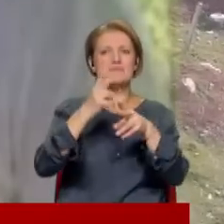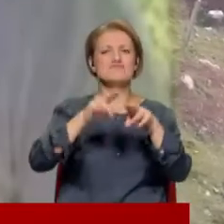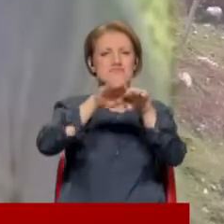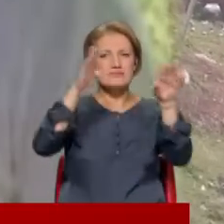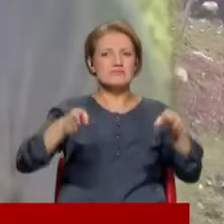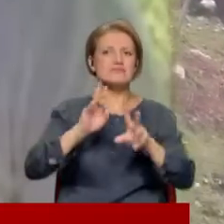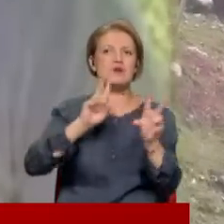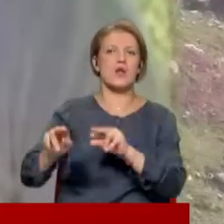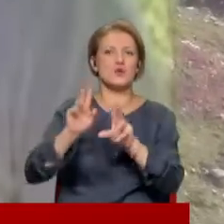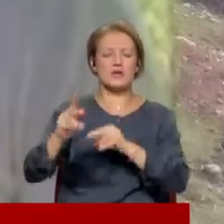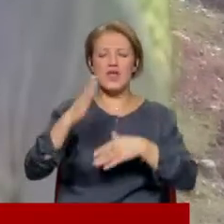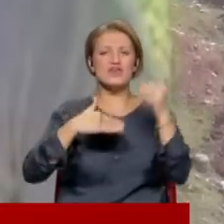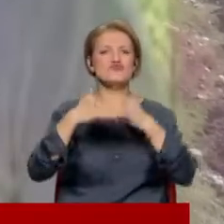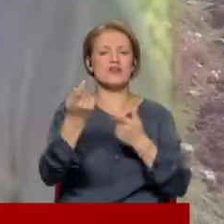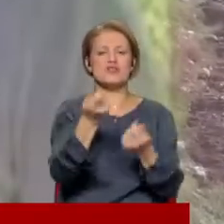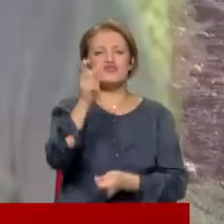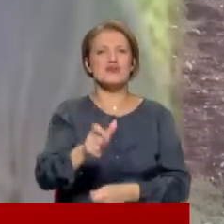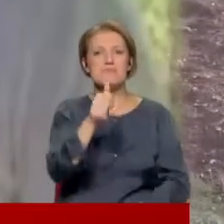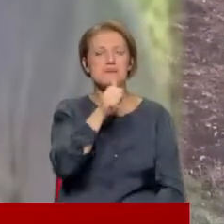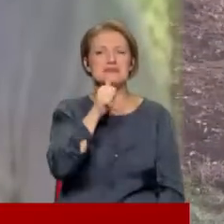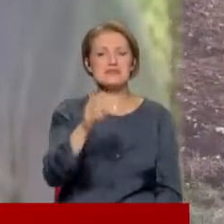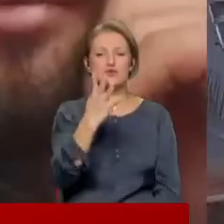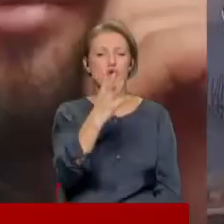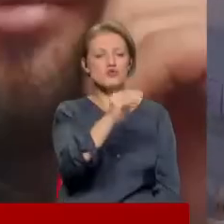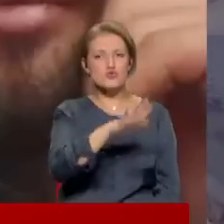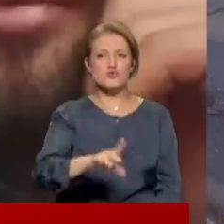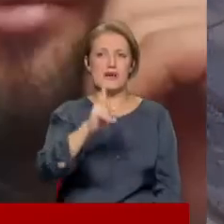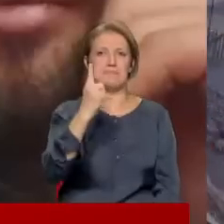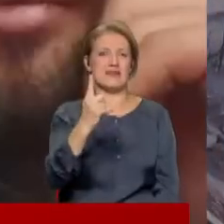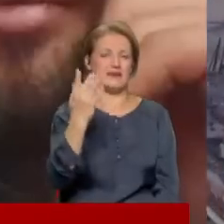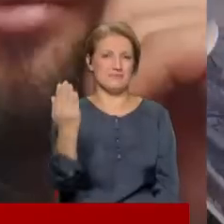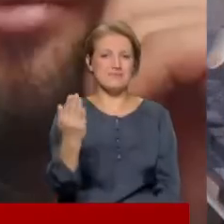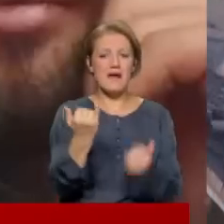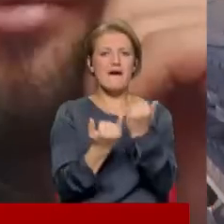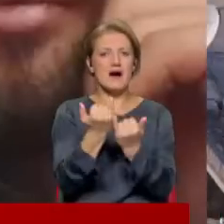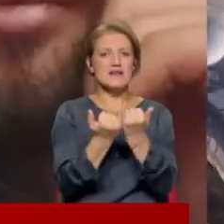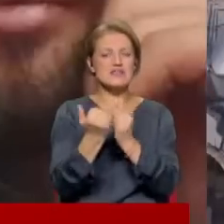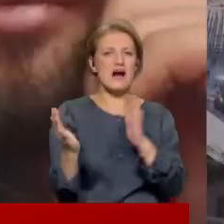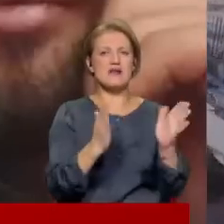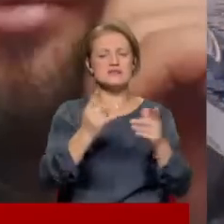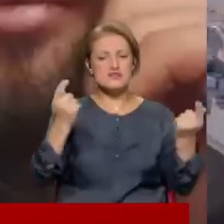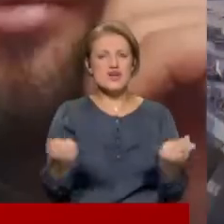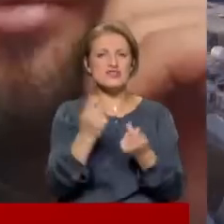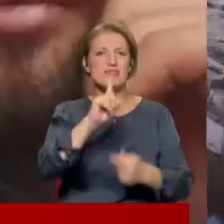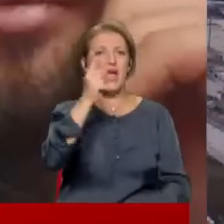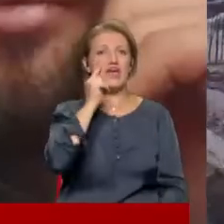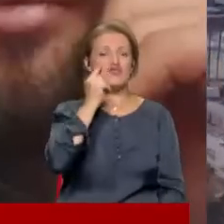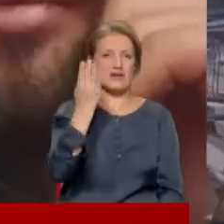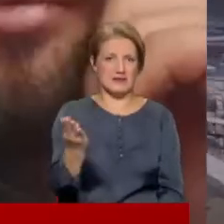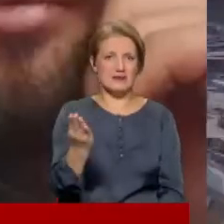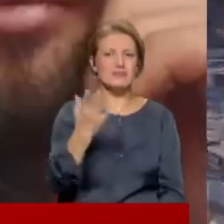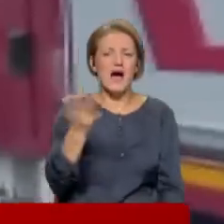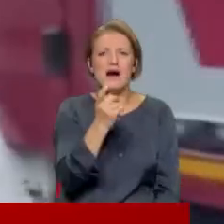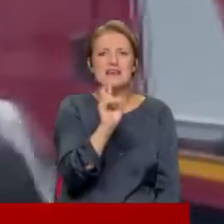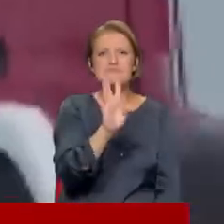konteynerde kalıyordu. İnşaat işçisi babasının 4 çocuğundan biriydi. Kardeşleri arasında çalışan tek kişiydi.